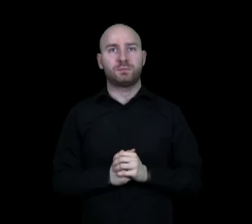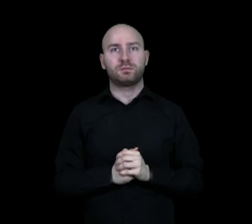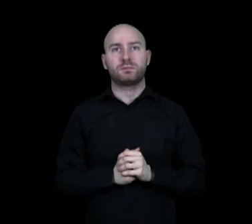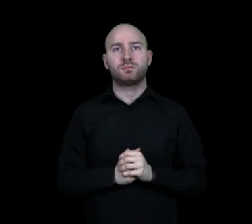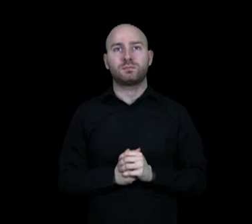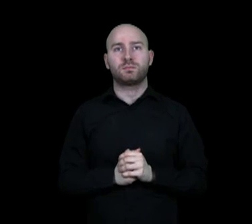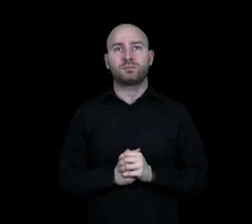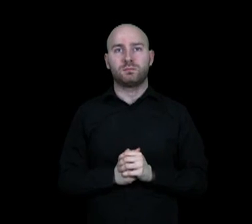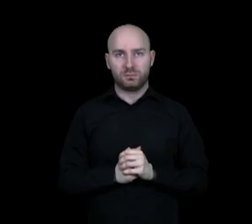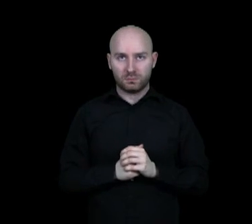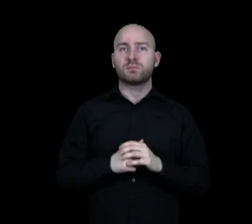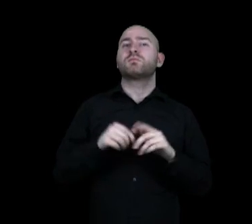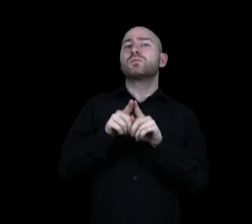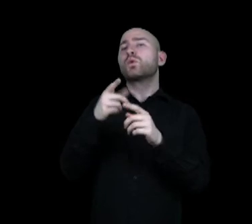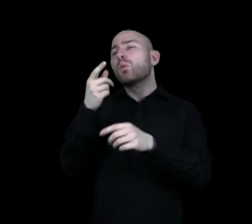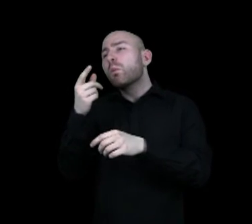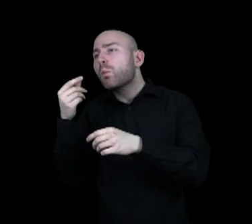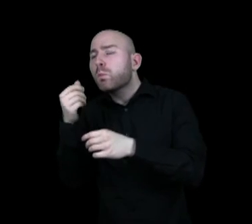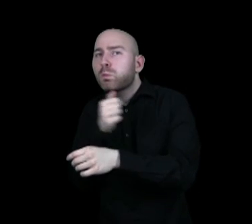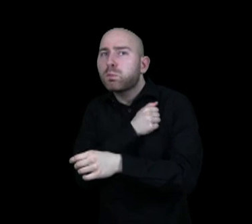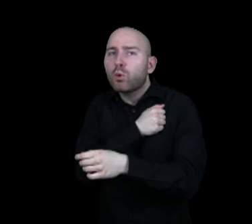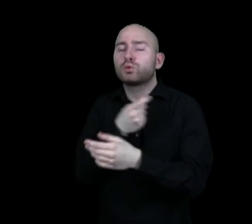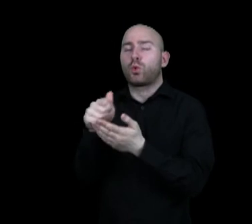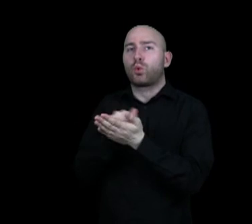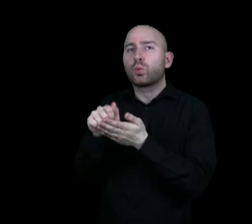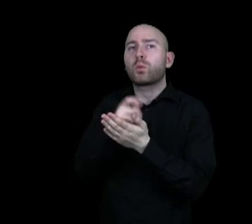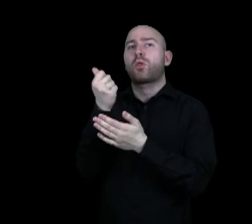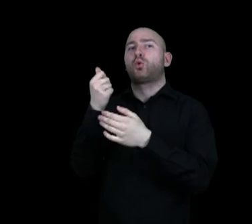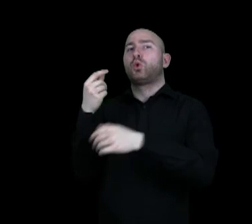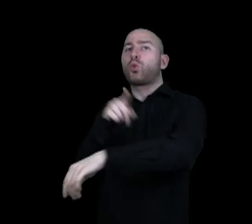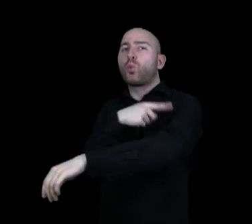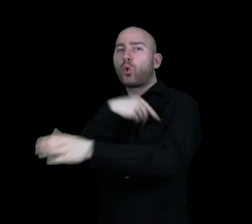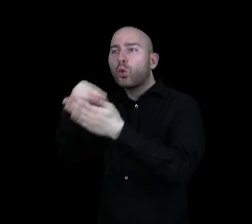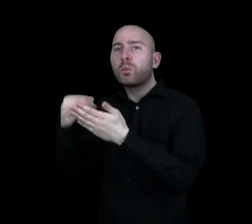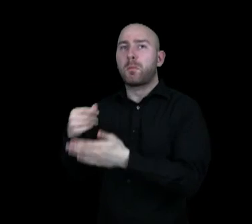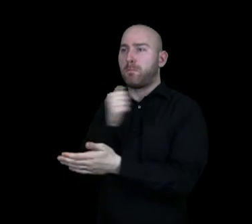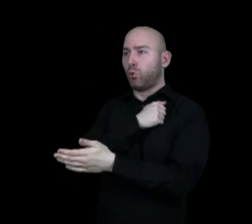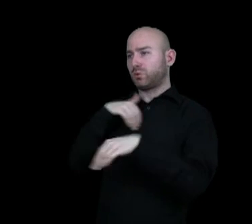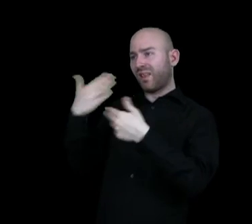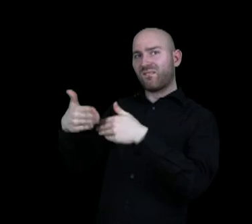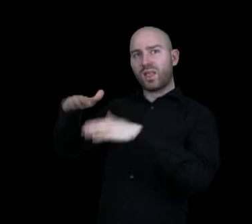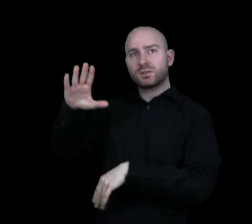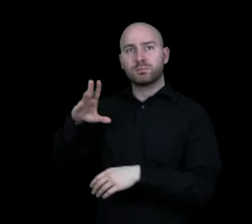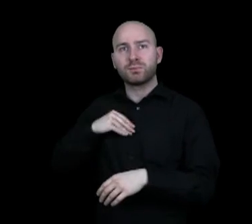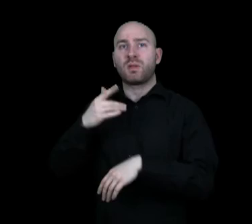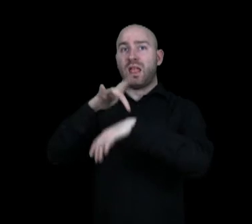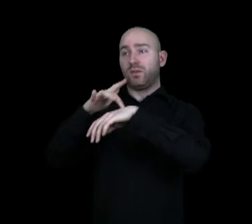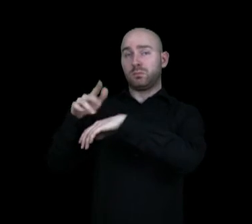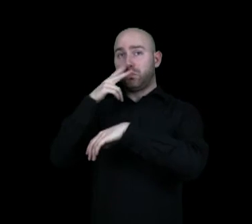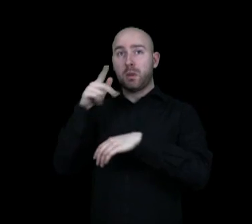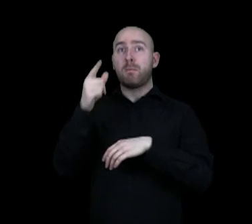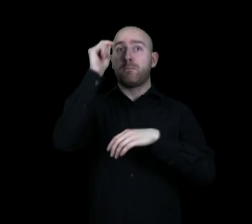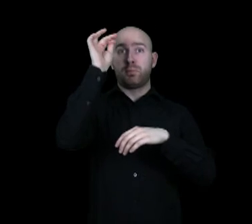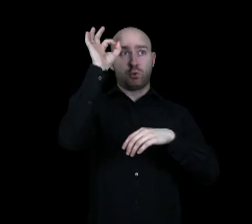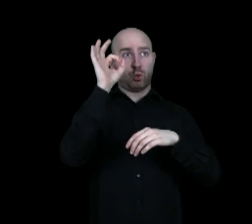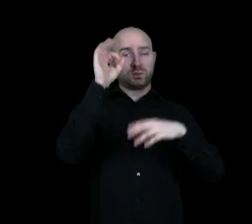Drukowanie pieniędzy, kupowanie długów i zwiększanie podaży pieniędzy odniosło dwa skutki. Stopy procentowe spadły. Są osoby,